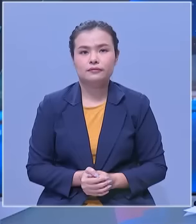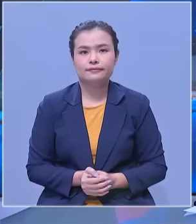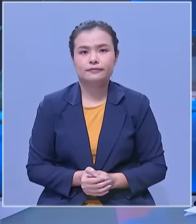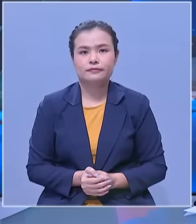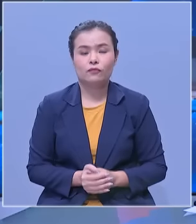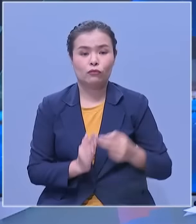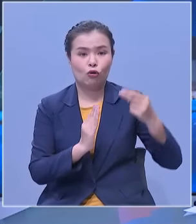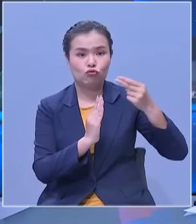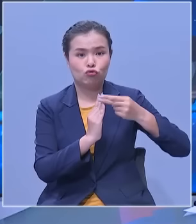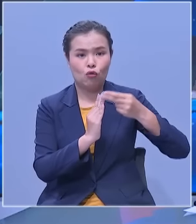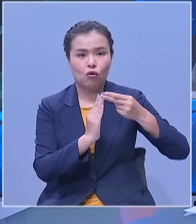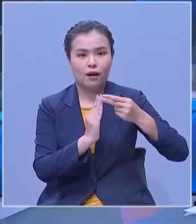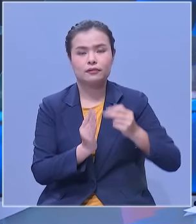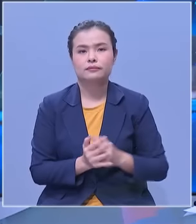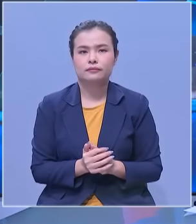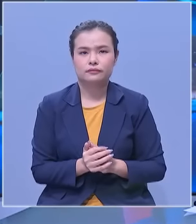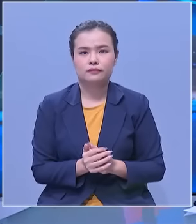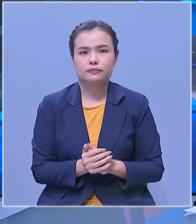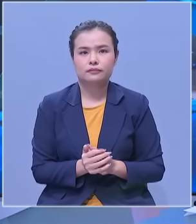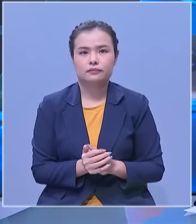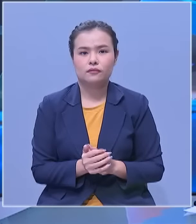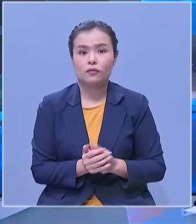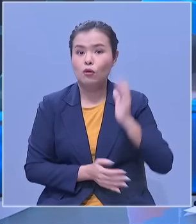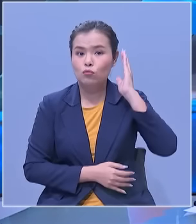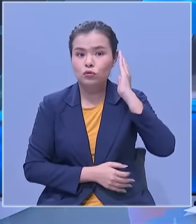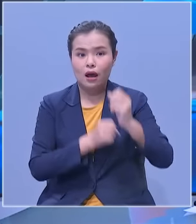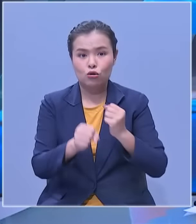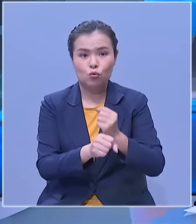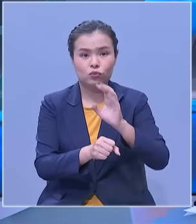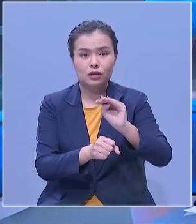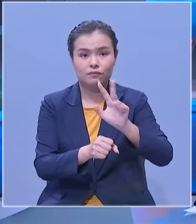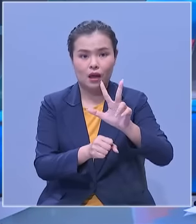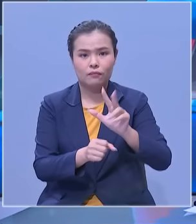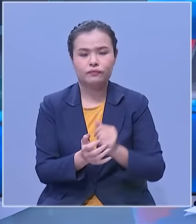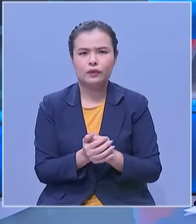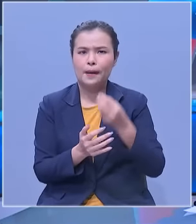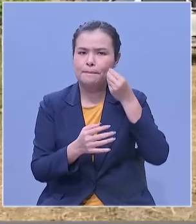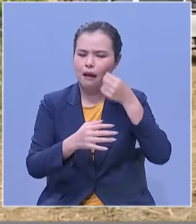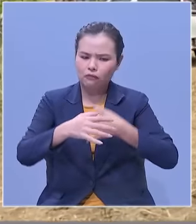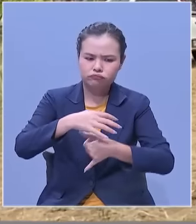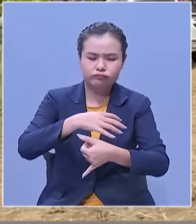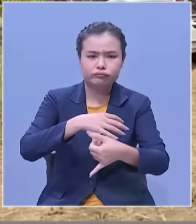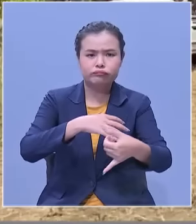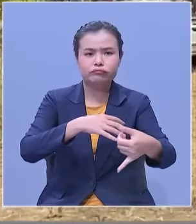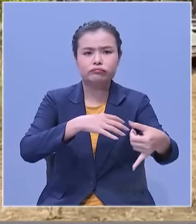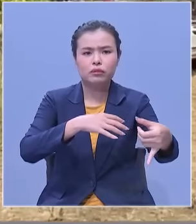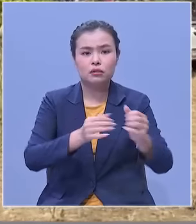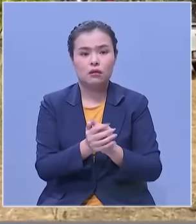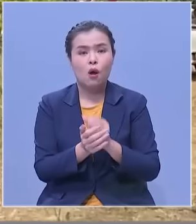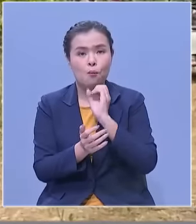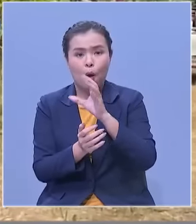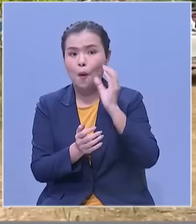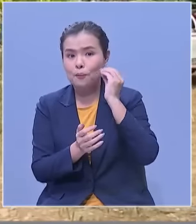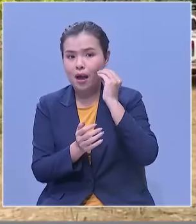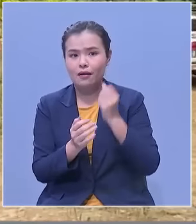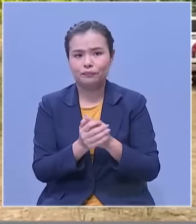อ่ะไปที่หนองคายครับไปดูความคึบหน้ากรณีที่มีชายอายุ 43ปีคนนึงหายออกจากบ้านไปคือเขาบอกกับที่บ้านว่าจะ